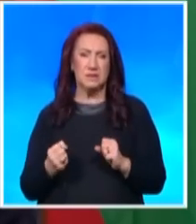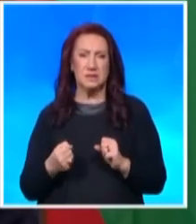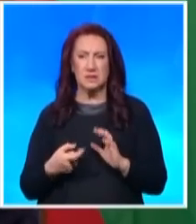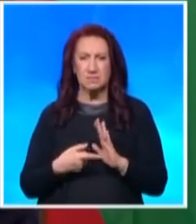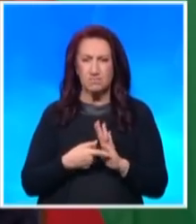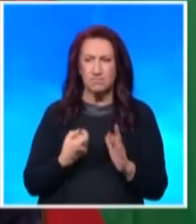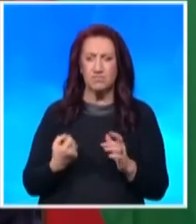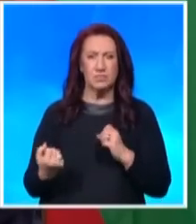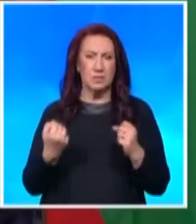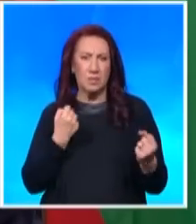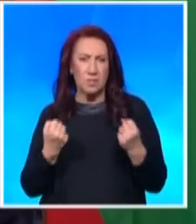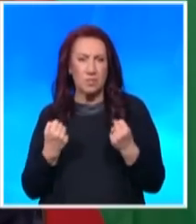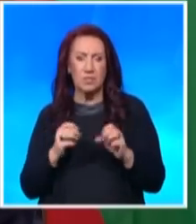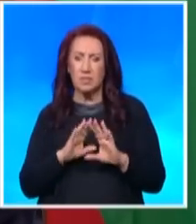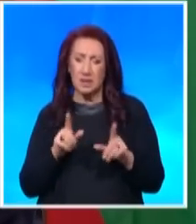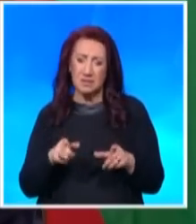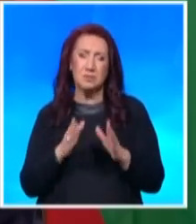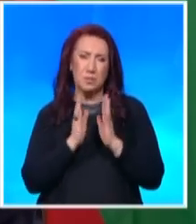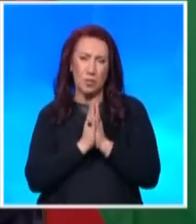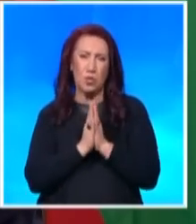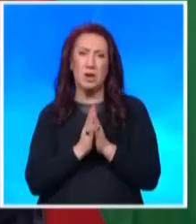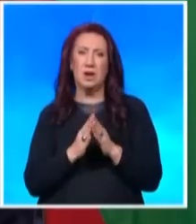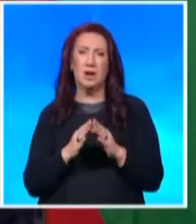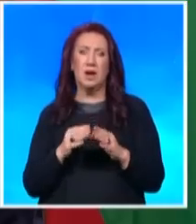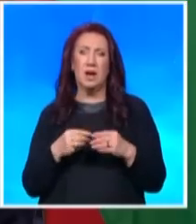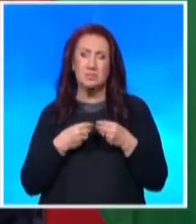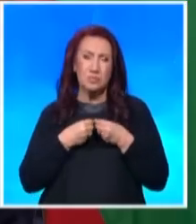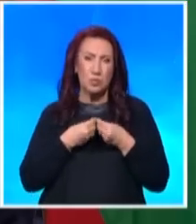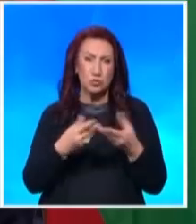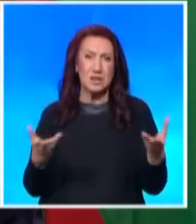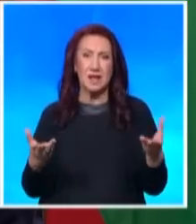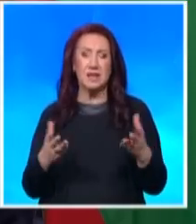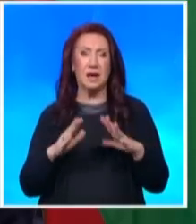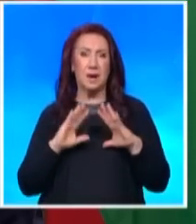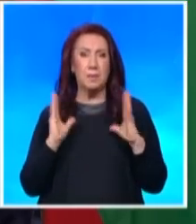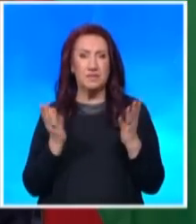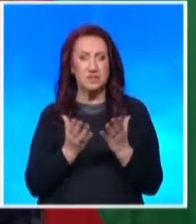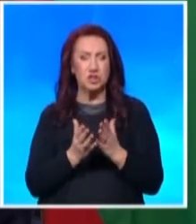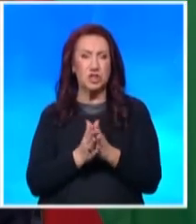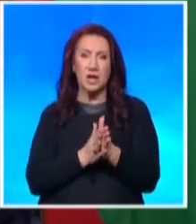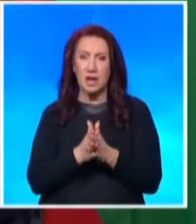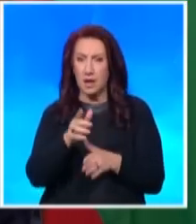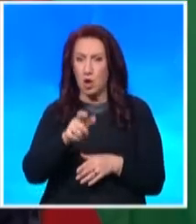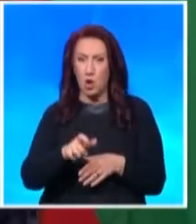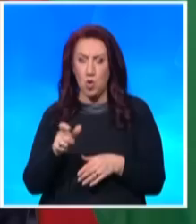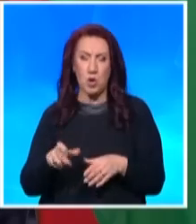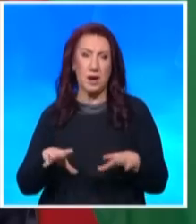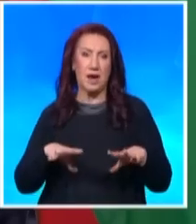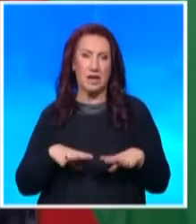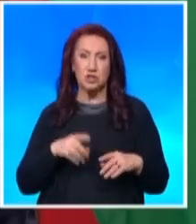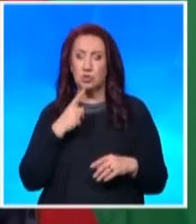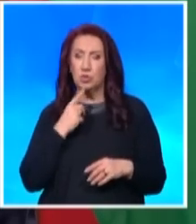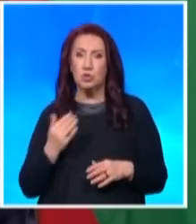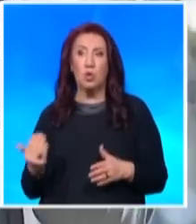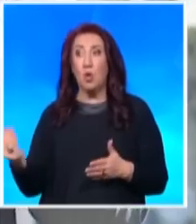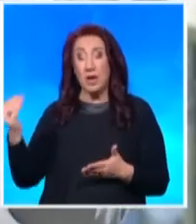Това е моето послание към всички хора, граждани, които идват от България и към